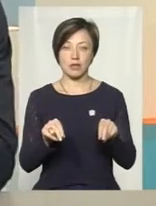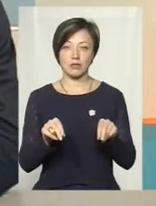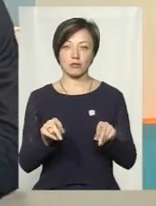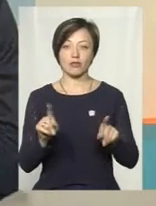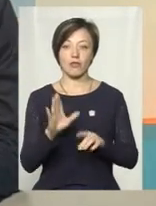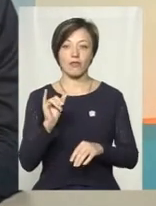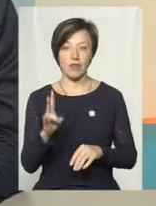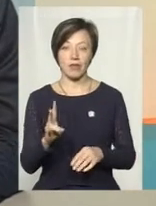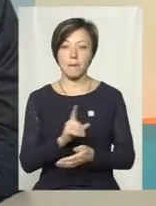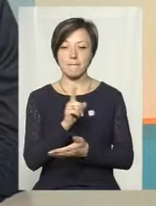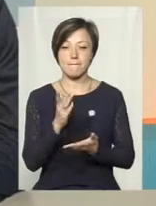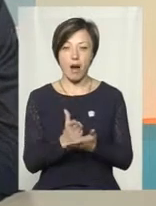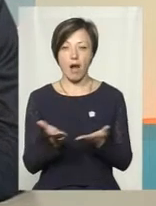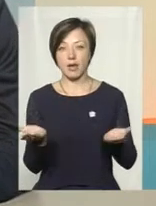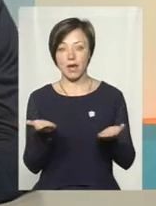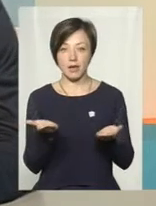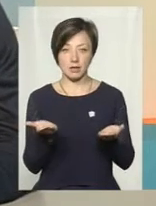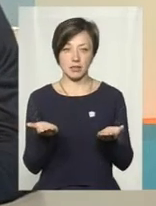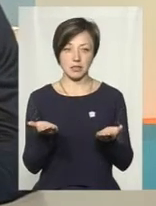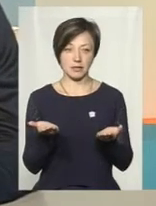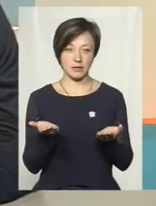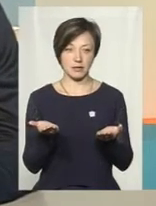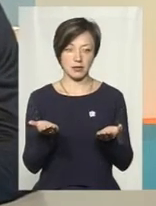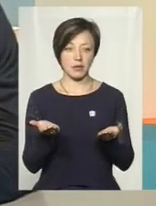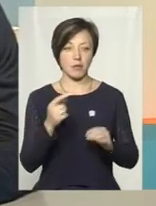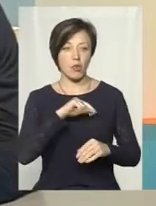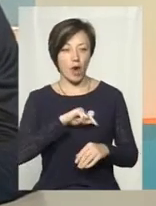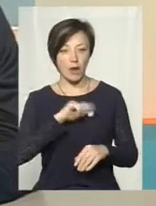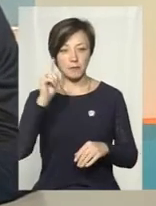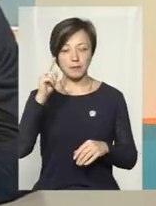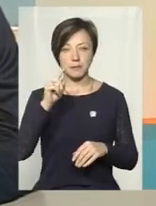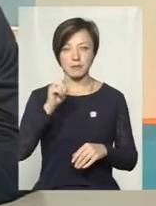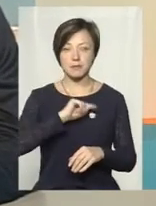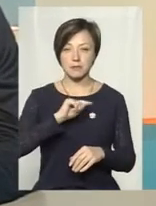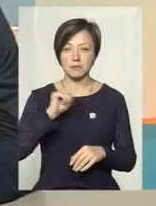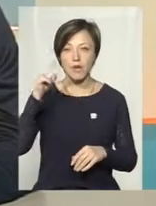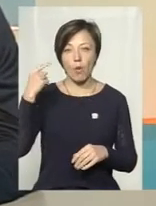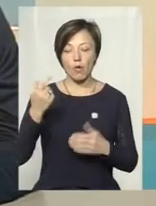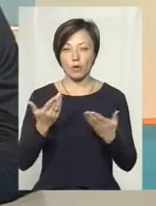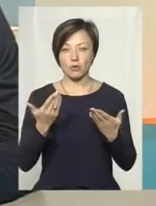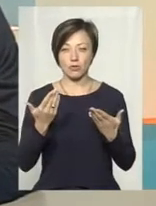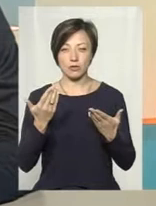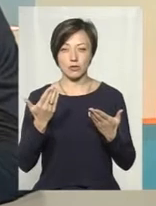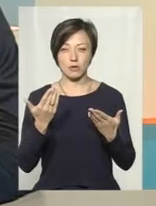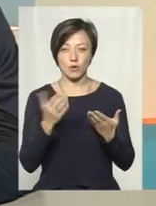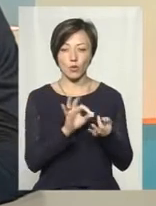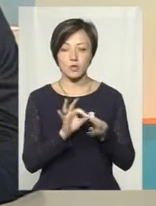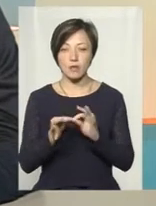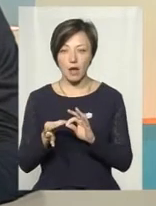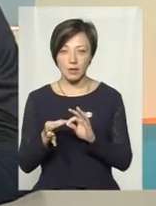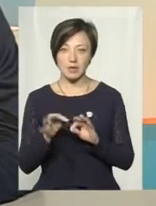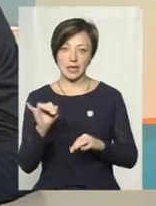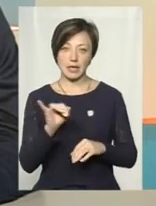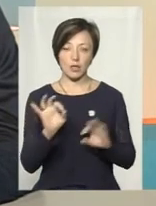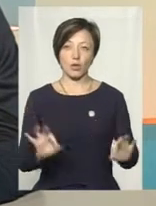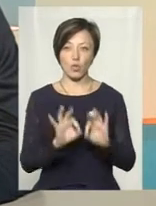вважати, що він має якісь, ну, моральні, психологічні або інші якісь ускладнення.